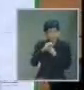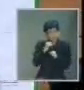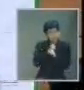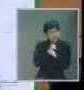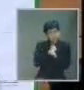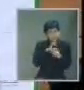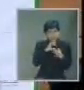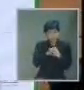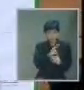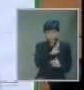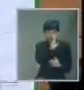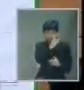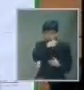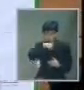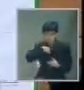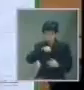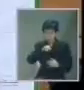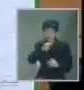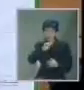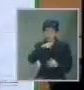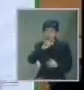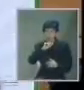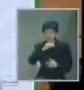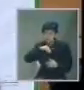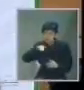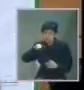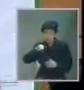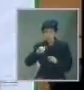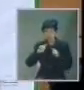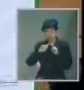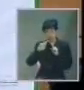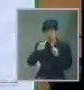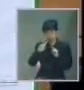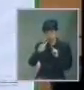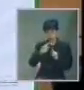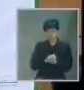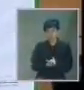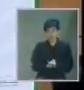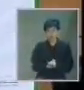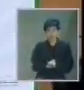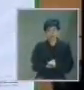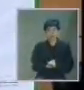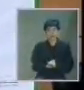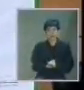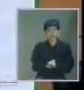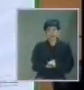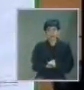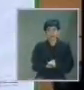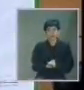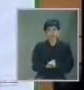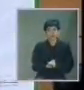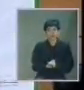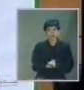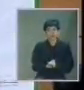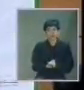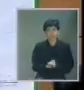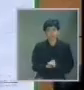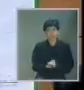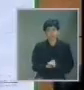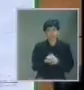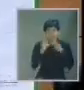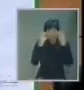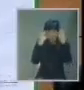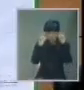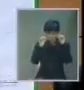ทีพีไอเรื่องที่สองกล่าวหาว่าท่านชี้แจ